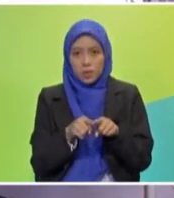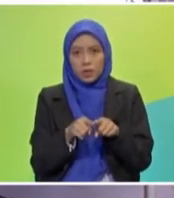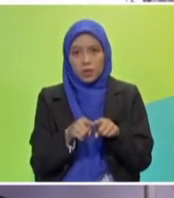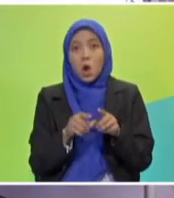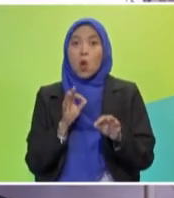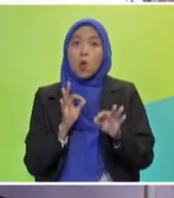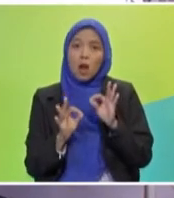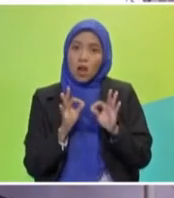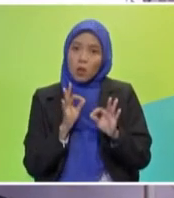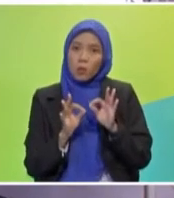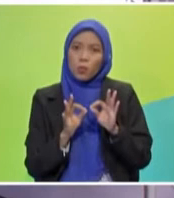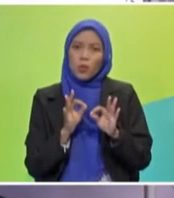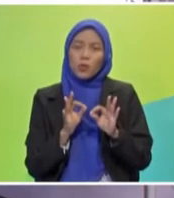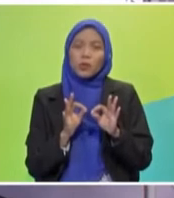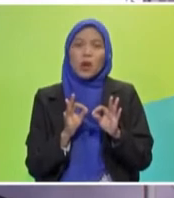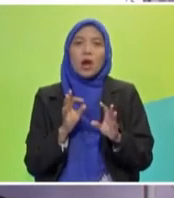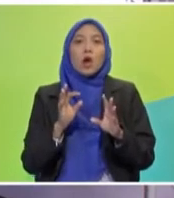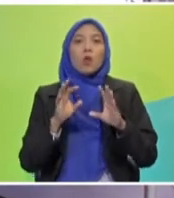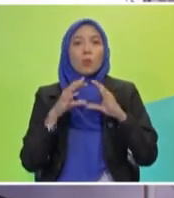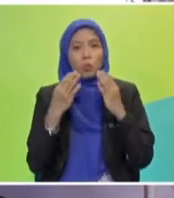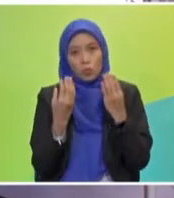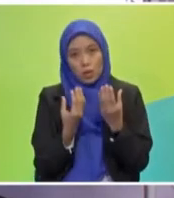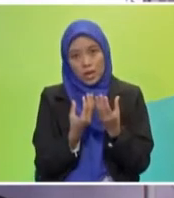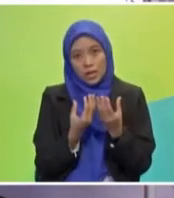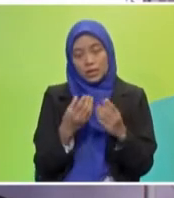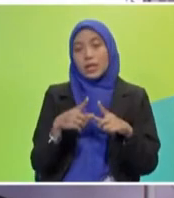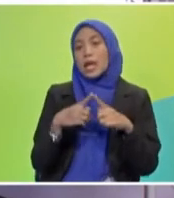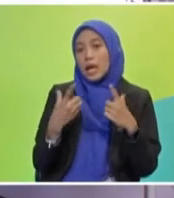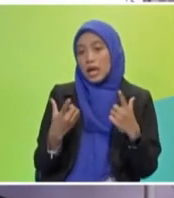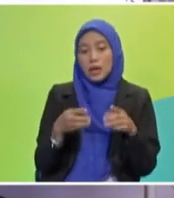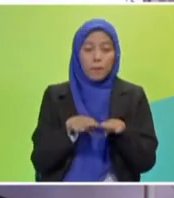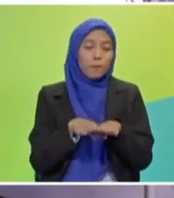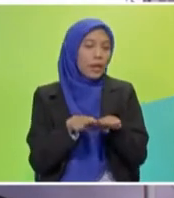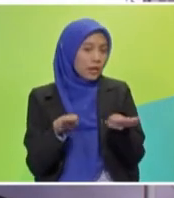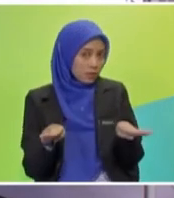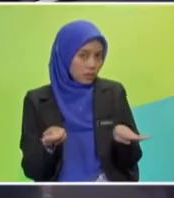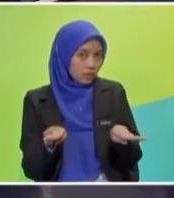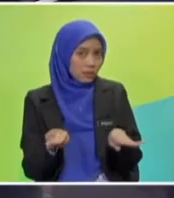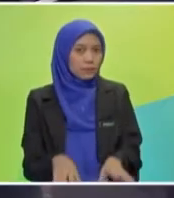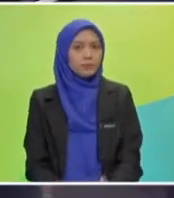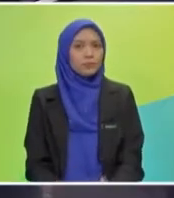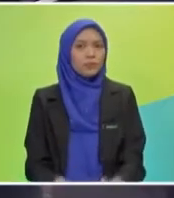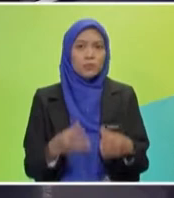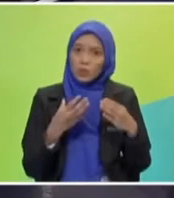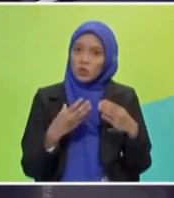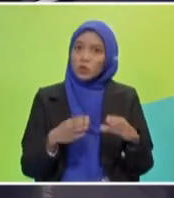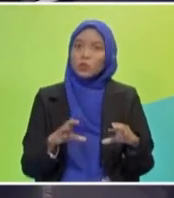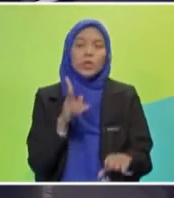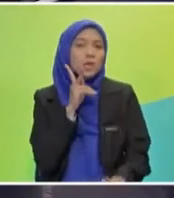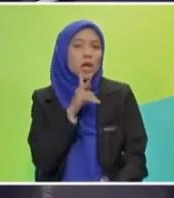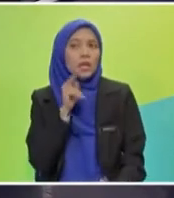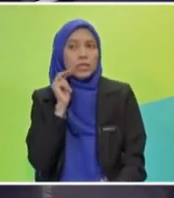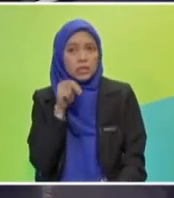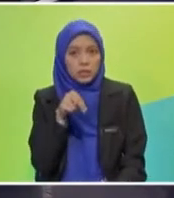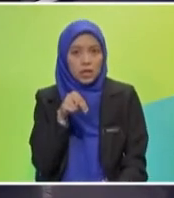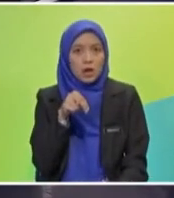nilai kumpulan. Tadi kita ada kumpulan yang bilang ahli itu tak sama, berbeza. Baik. Cuba Kak Nisa kita buktikan apa jom